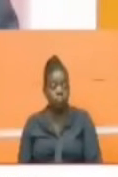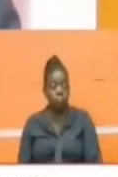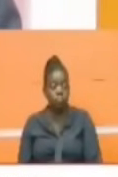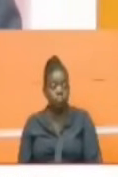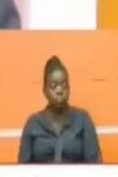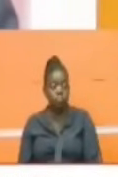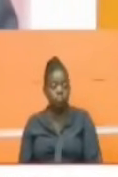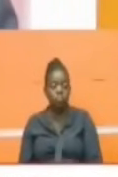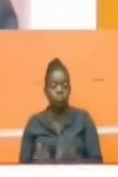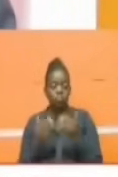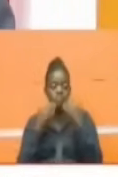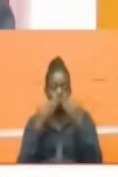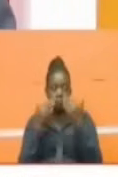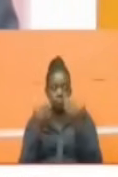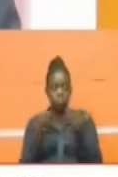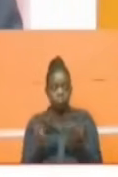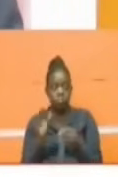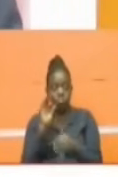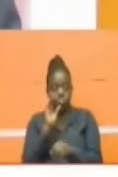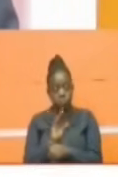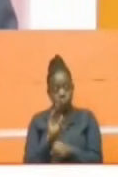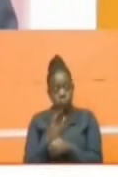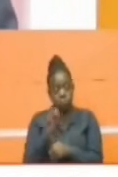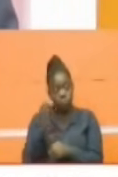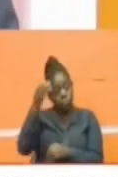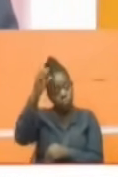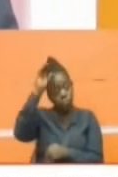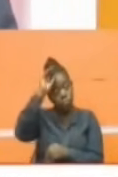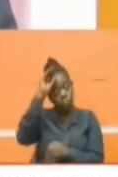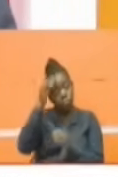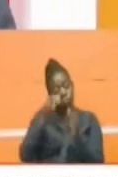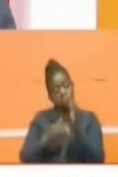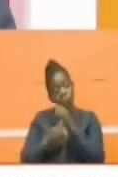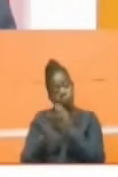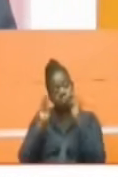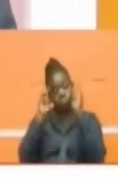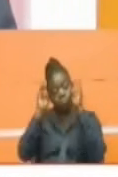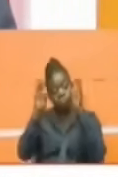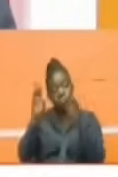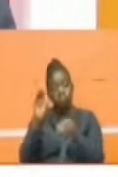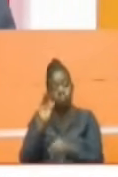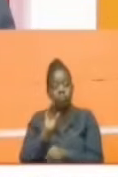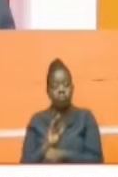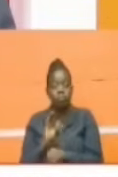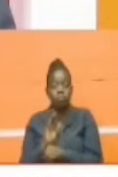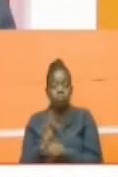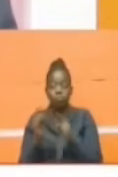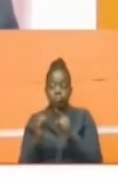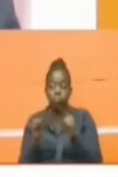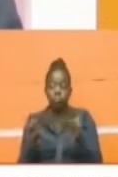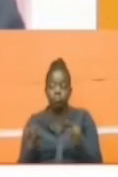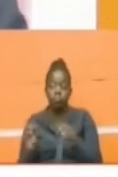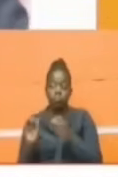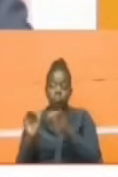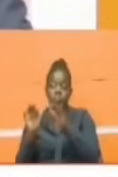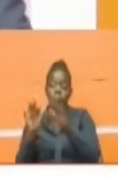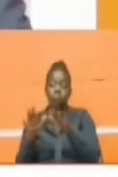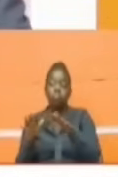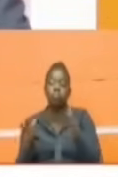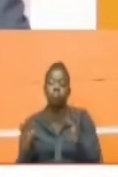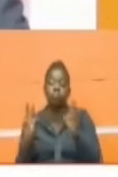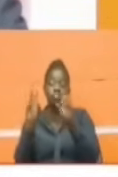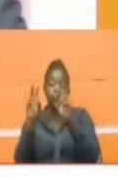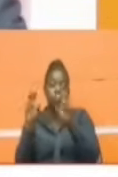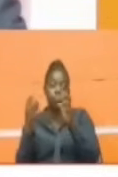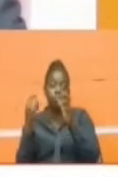Wevale nyo Procopio sate abe kanisa anointed God's will anointed church batandise olukungana lw'enjiri gagadde olutambulidde kulamu